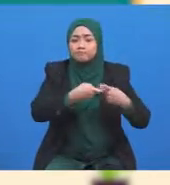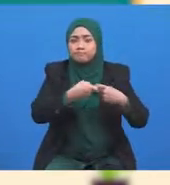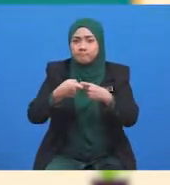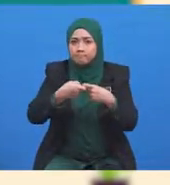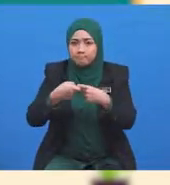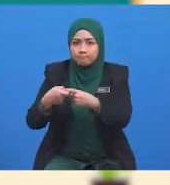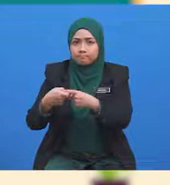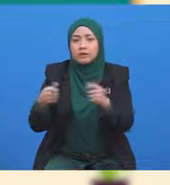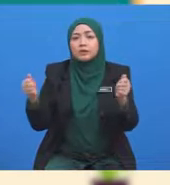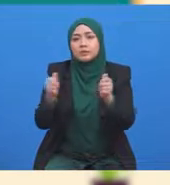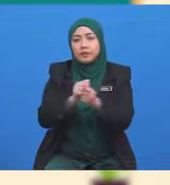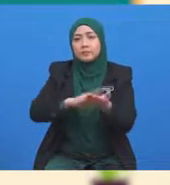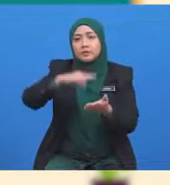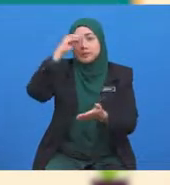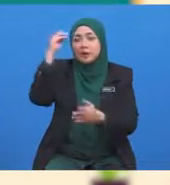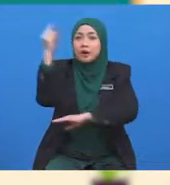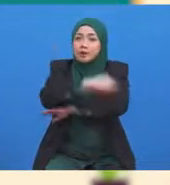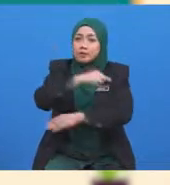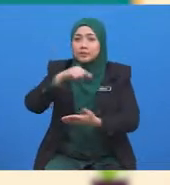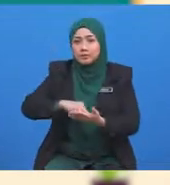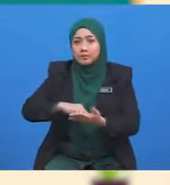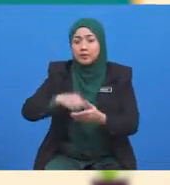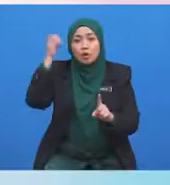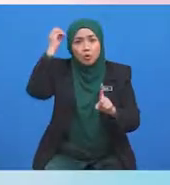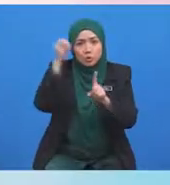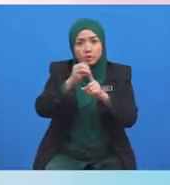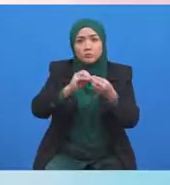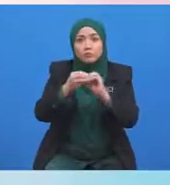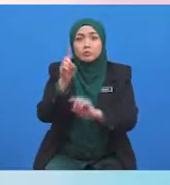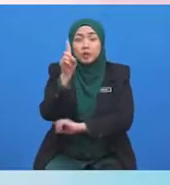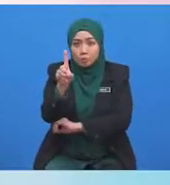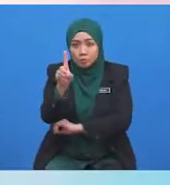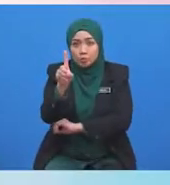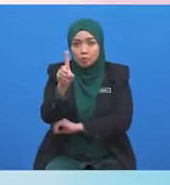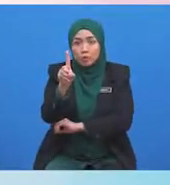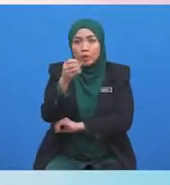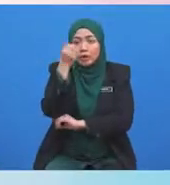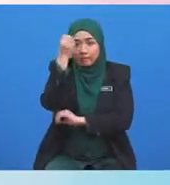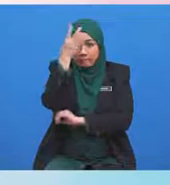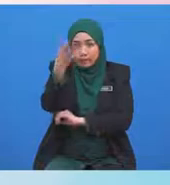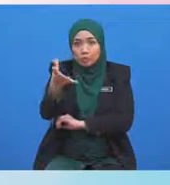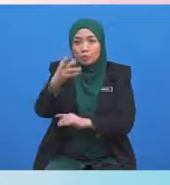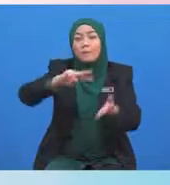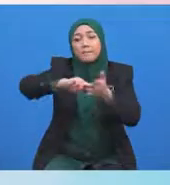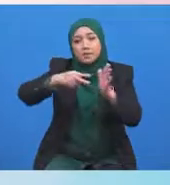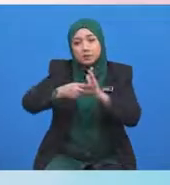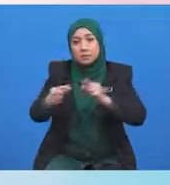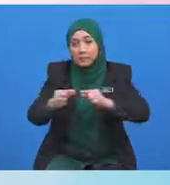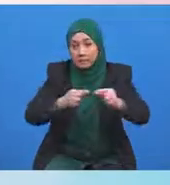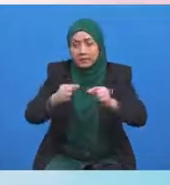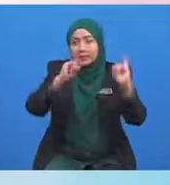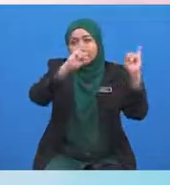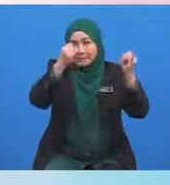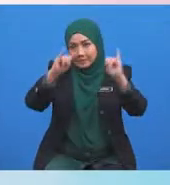ini. Dalam objektif pembelajaran pertama, kita akan mentarifkan maksud pergerakan jisim.